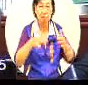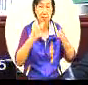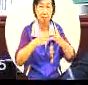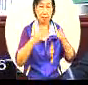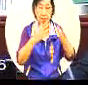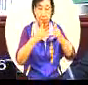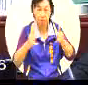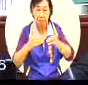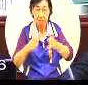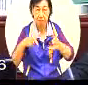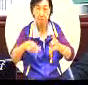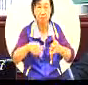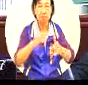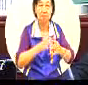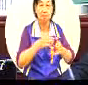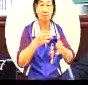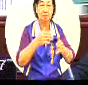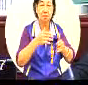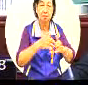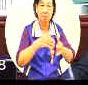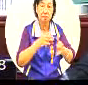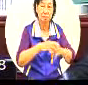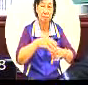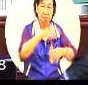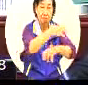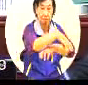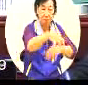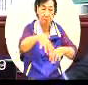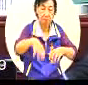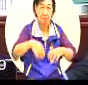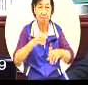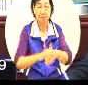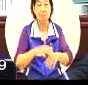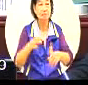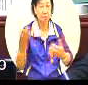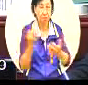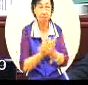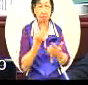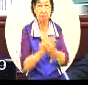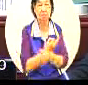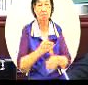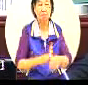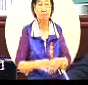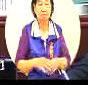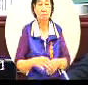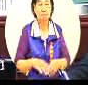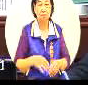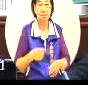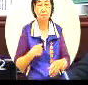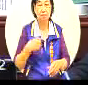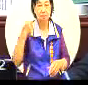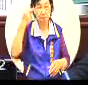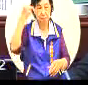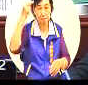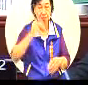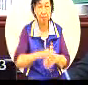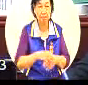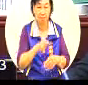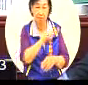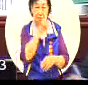心，在学校的四周，但是这样是不行，也是不够。那我会觉得说，刚刚我看到，